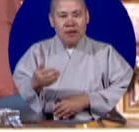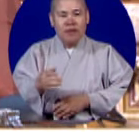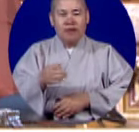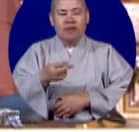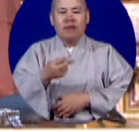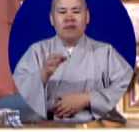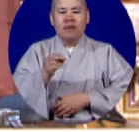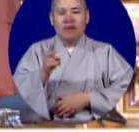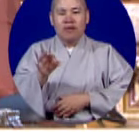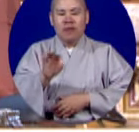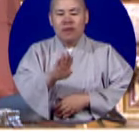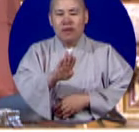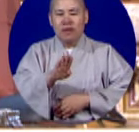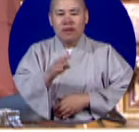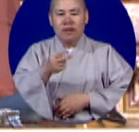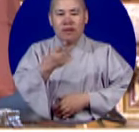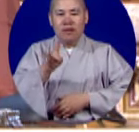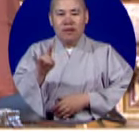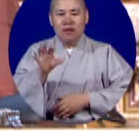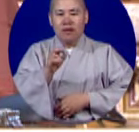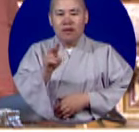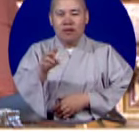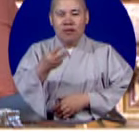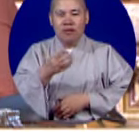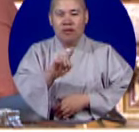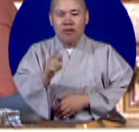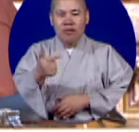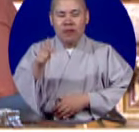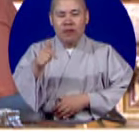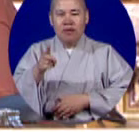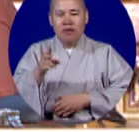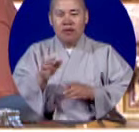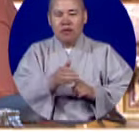대열반경에 보면 그런 말씀이 있습니다.